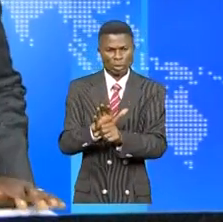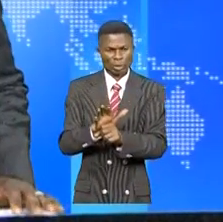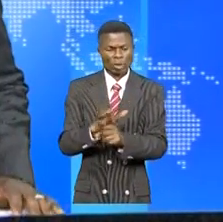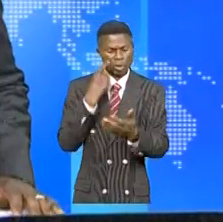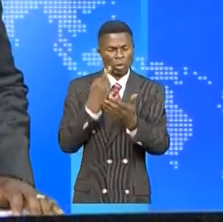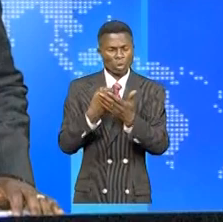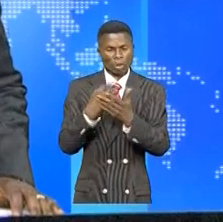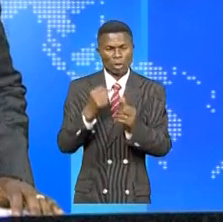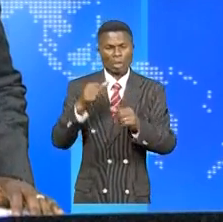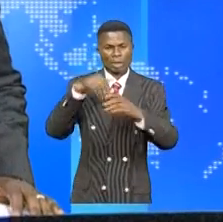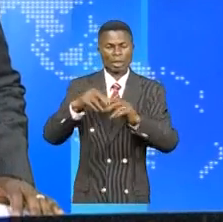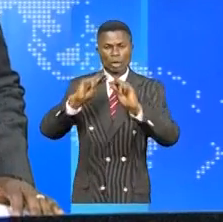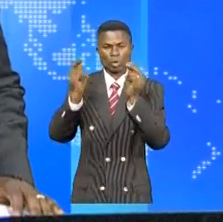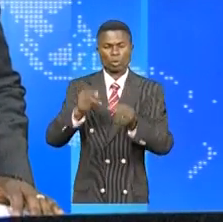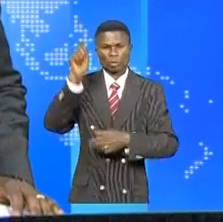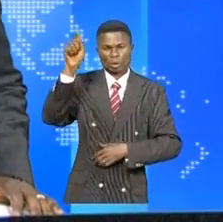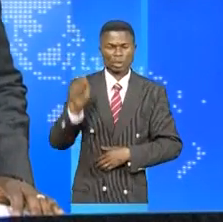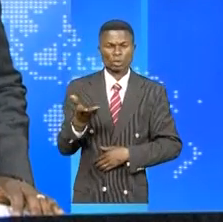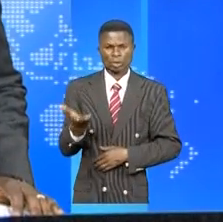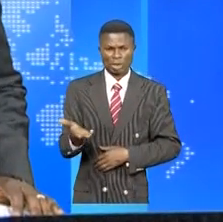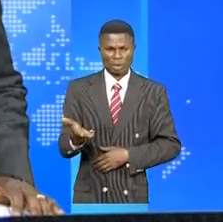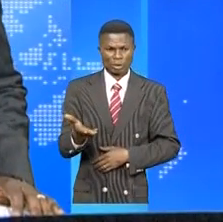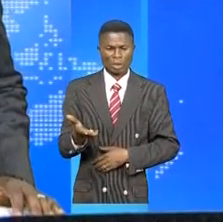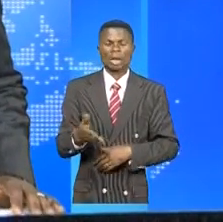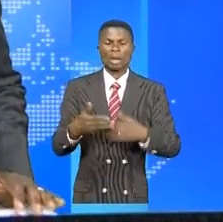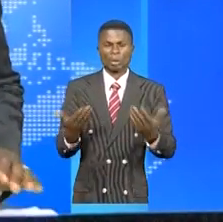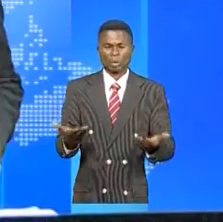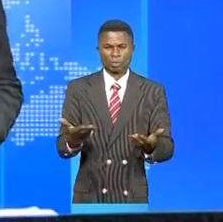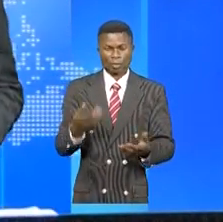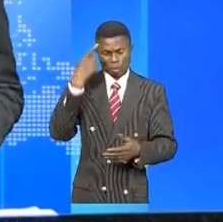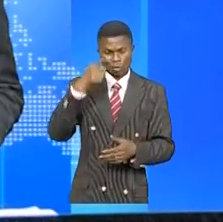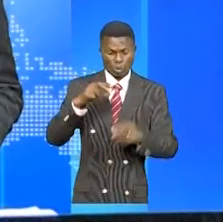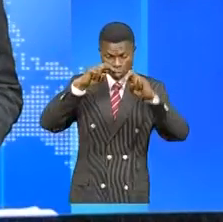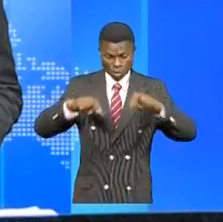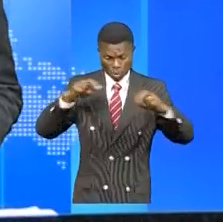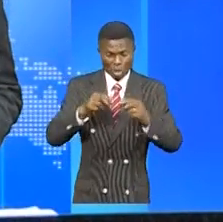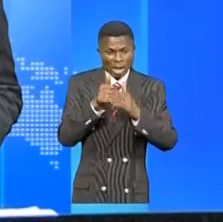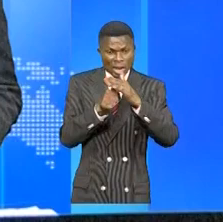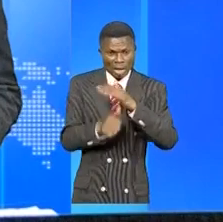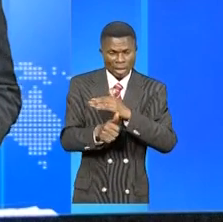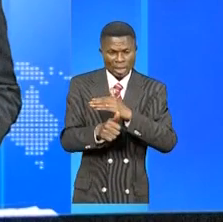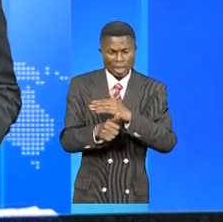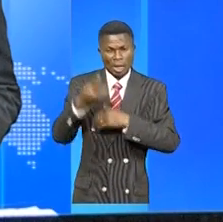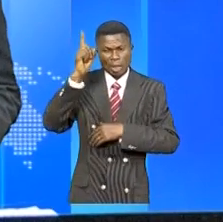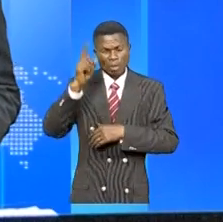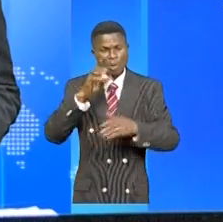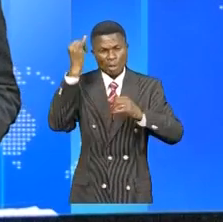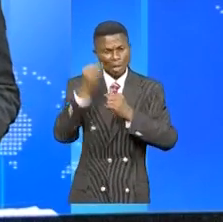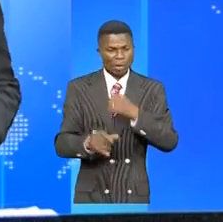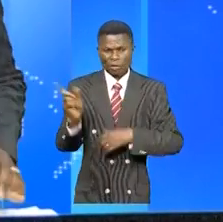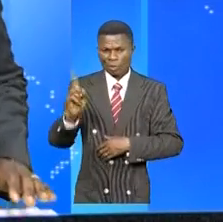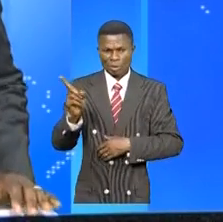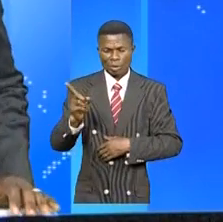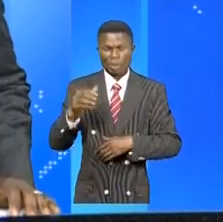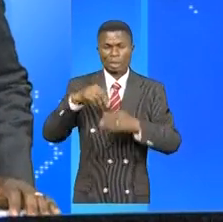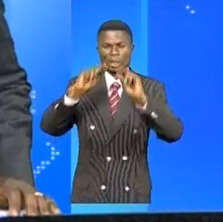qui est de stricte observation au sein de nos forces armées. En effet, au terme d'une enquête interne qui n'est ni la première ni la dernière dans les